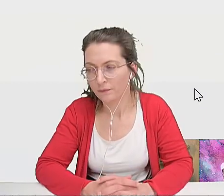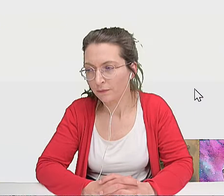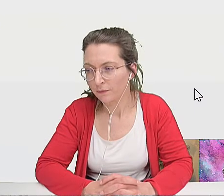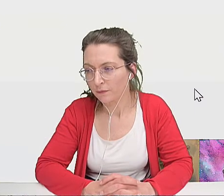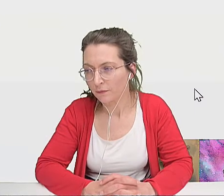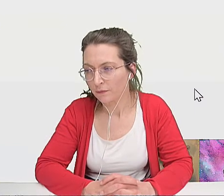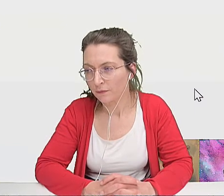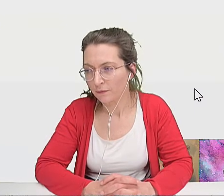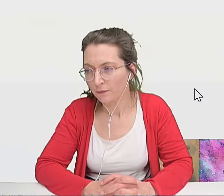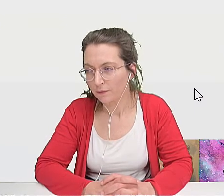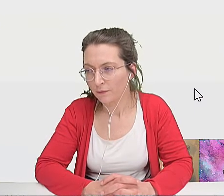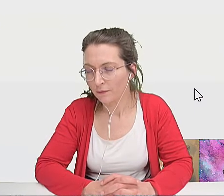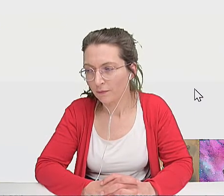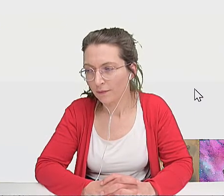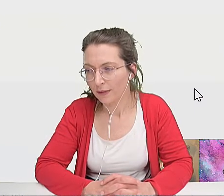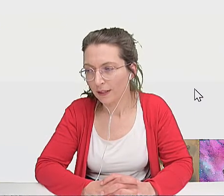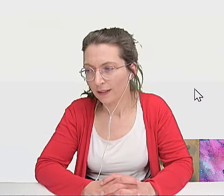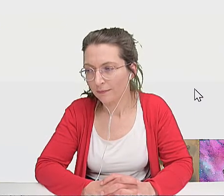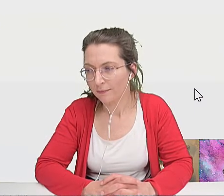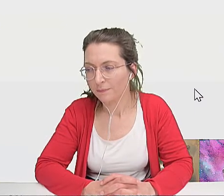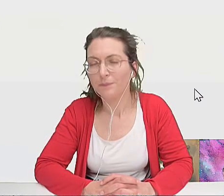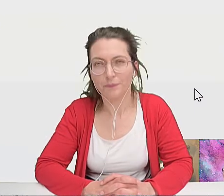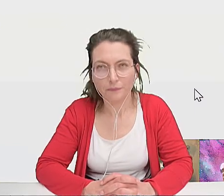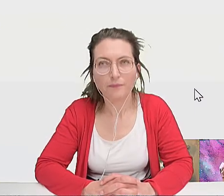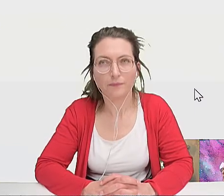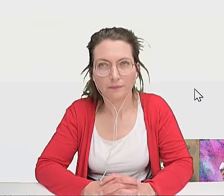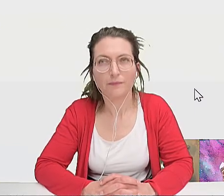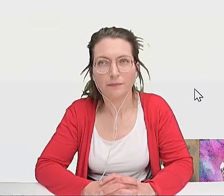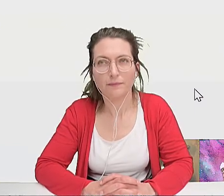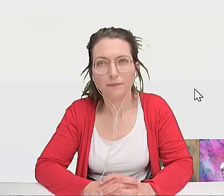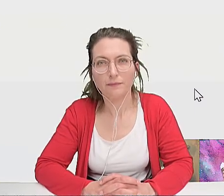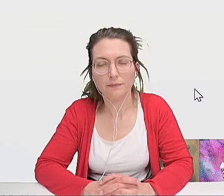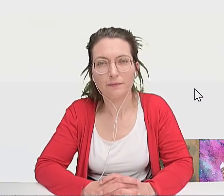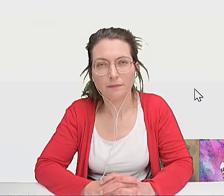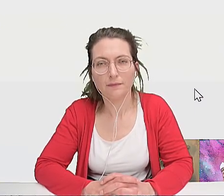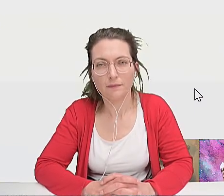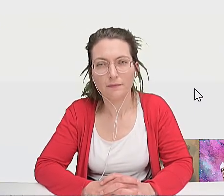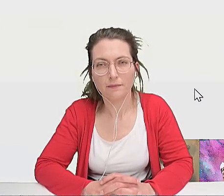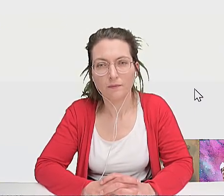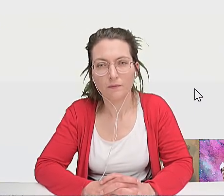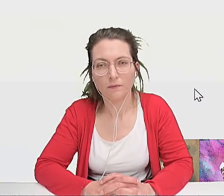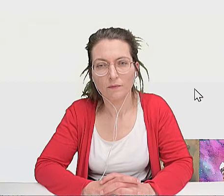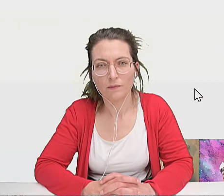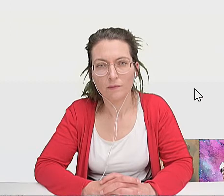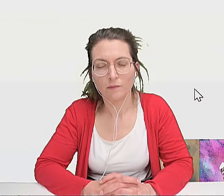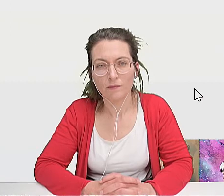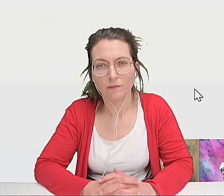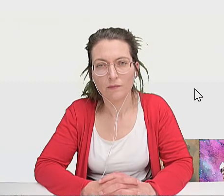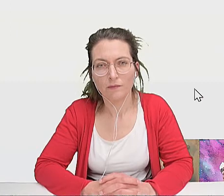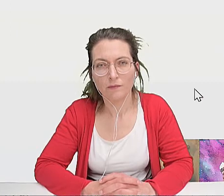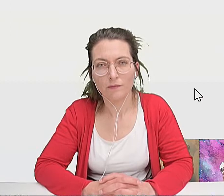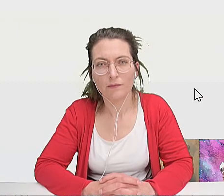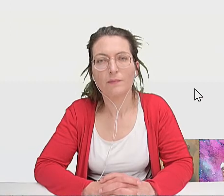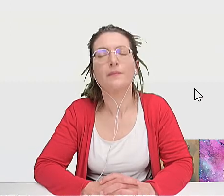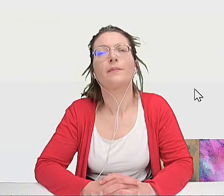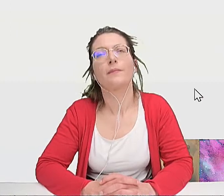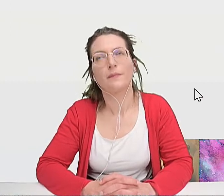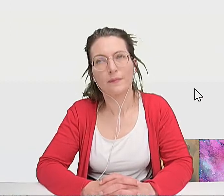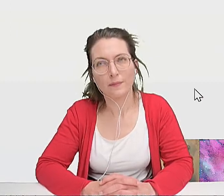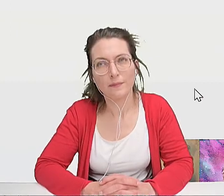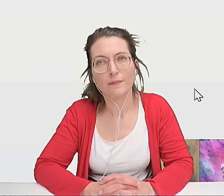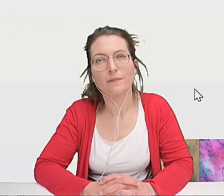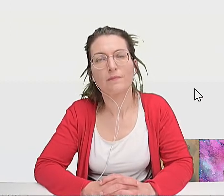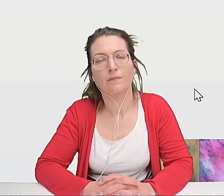Nee, das ist alles online und im Browser. Und erst in der dritten Runde